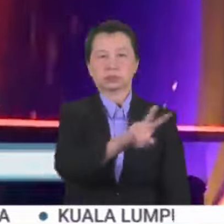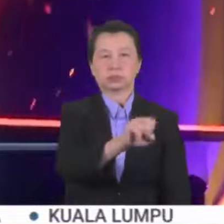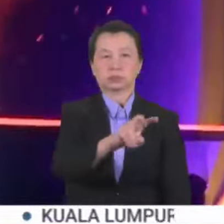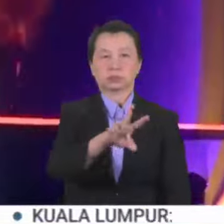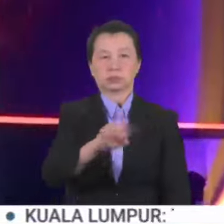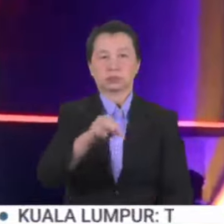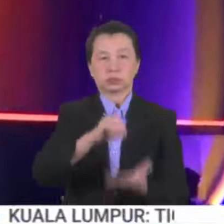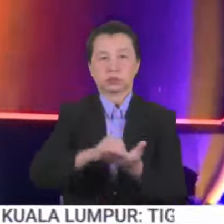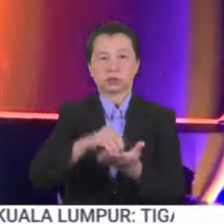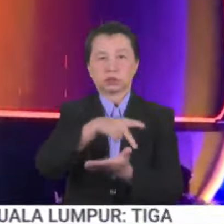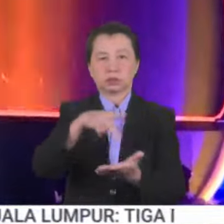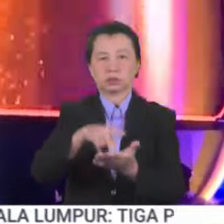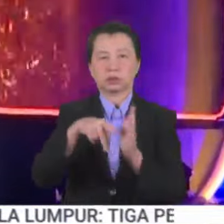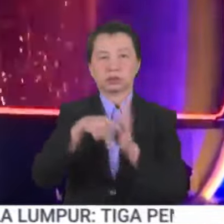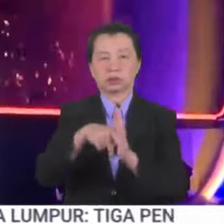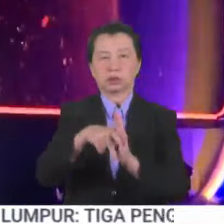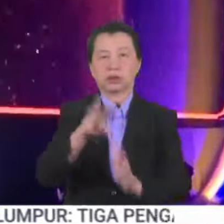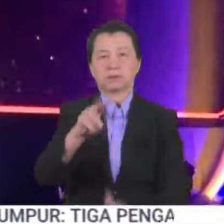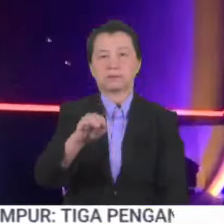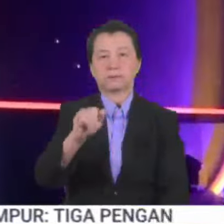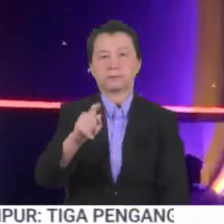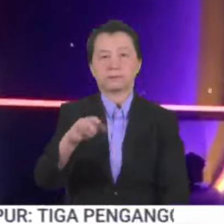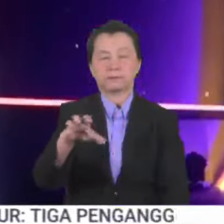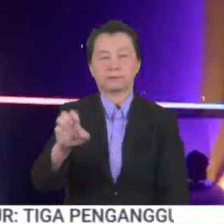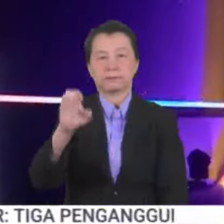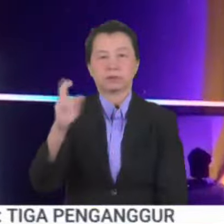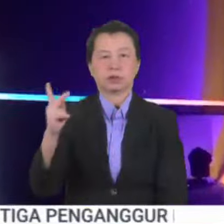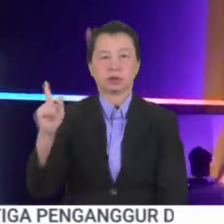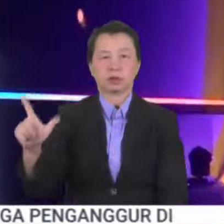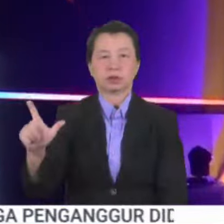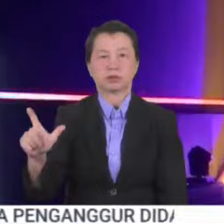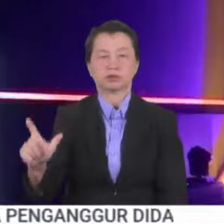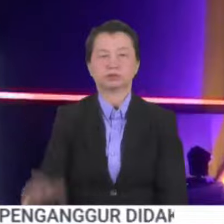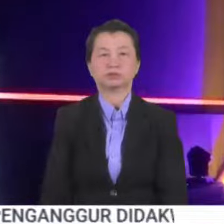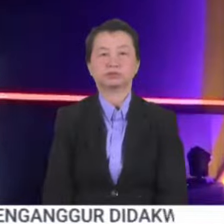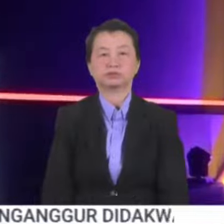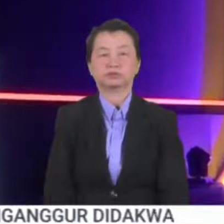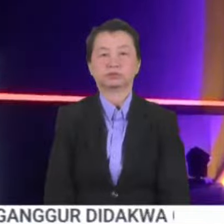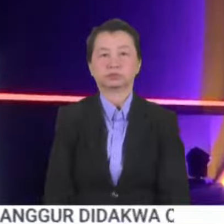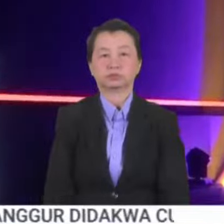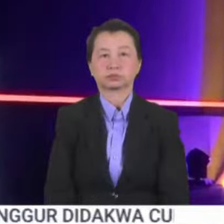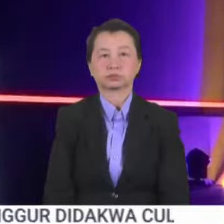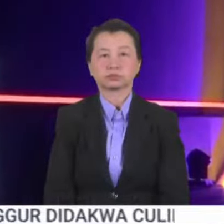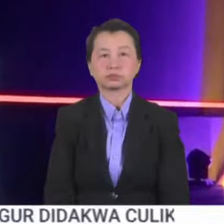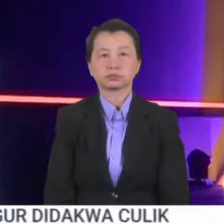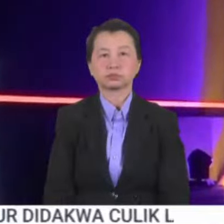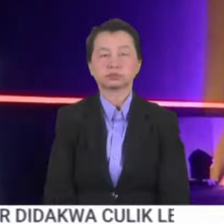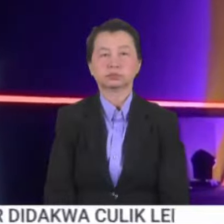2024 di Pusat Pameran dan Dagangan Antarabangsa Malaysia MITEC, Kuala Lumpur.